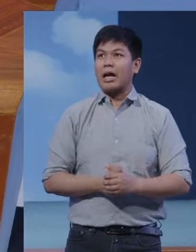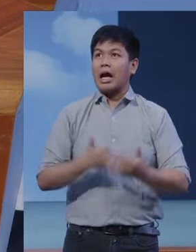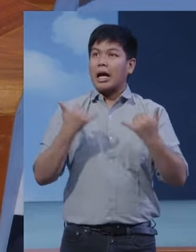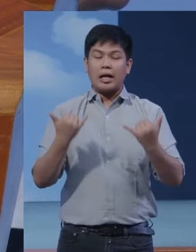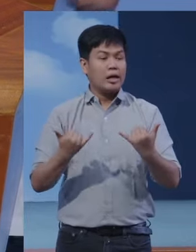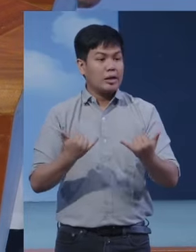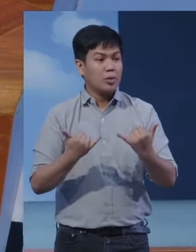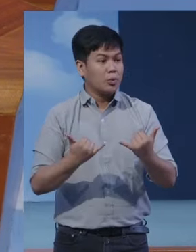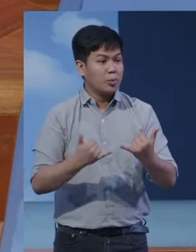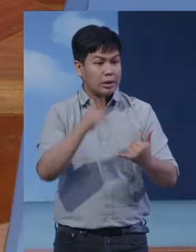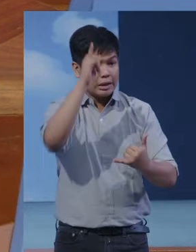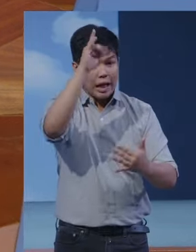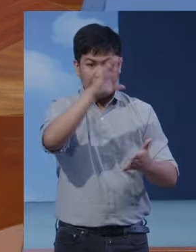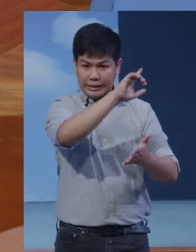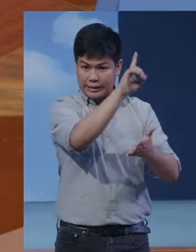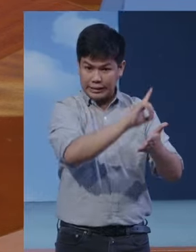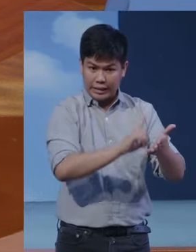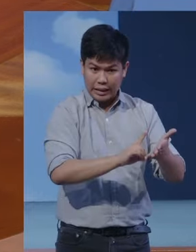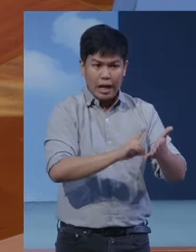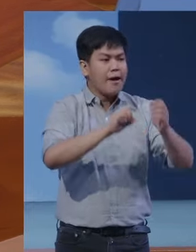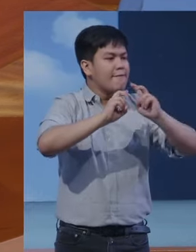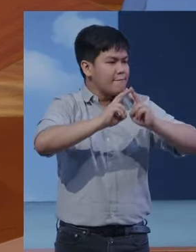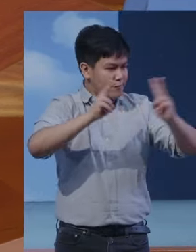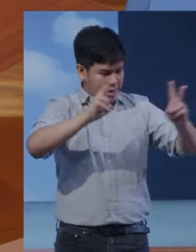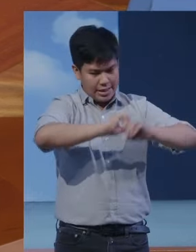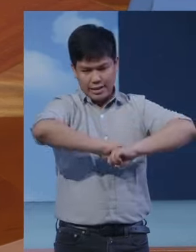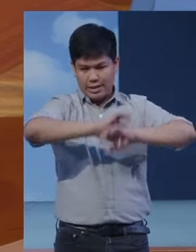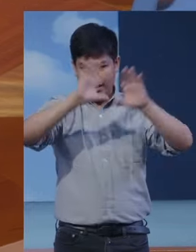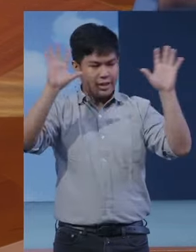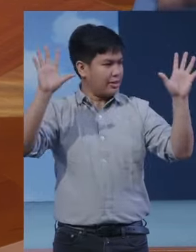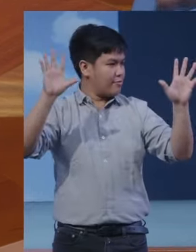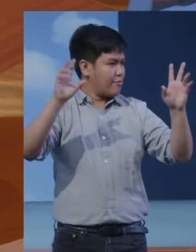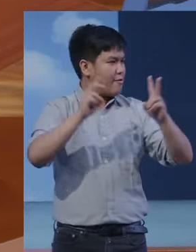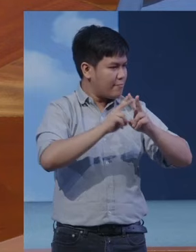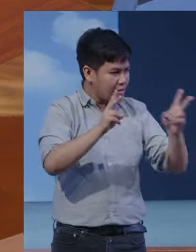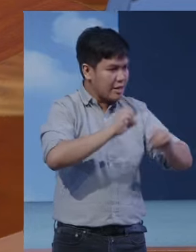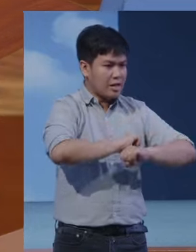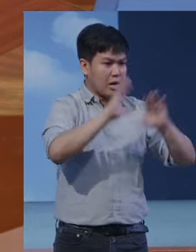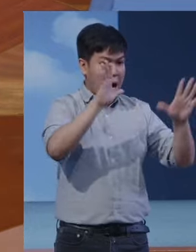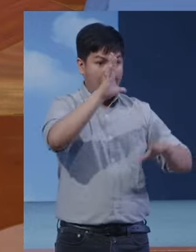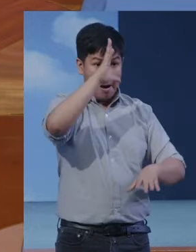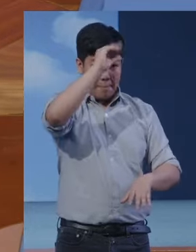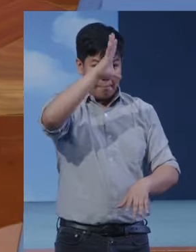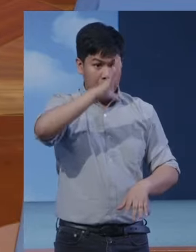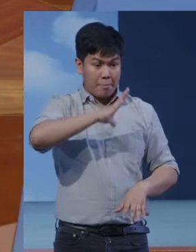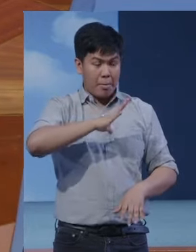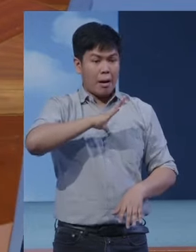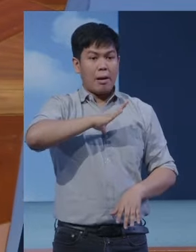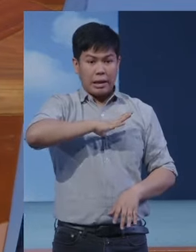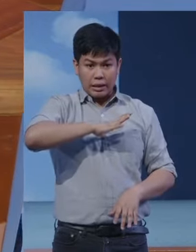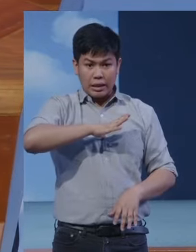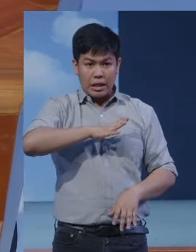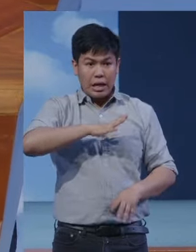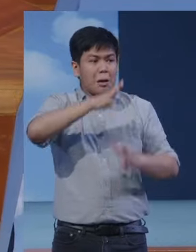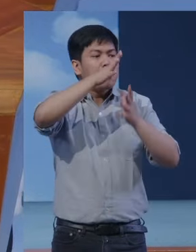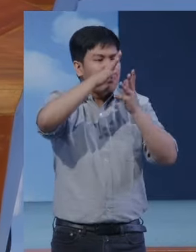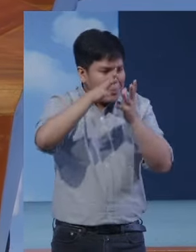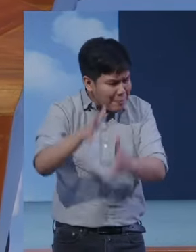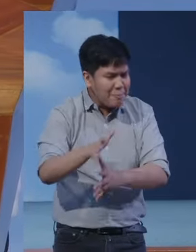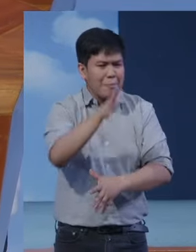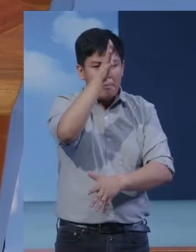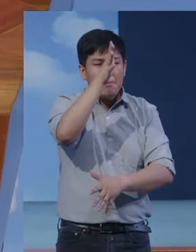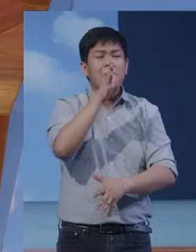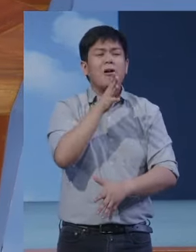pero ang disenyo ng Diyos malinaw na malinaw is for a man to leave His Father and his mother and to hold fast to his